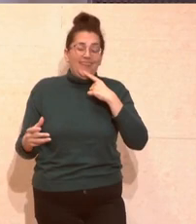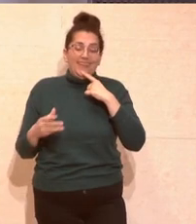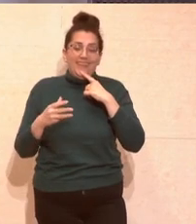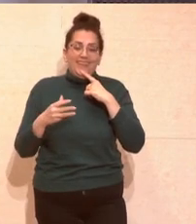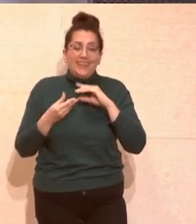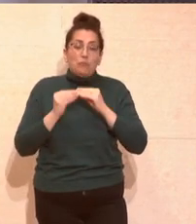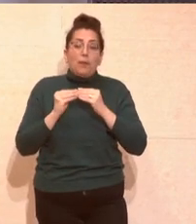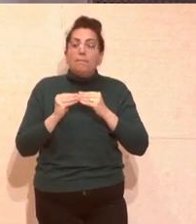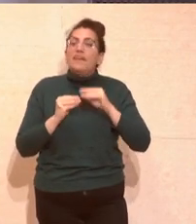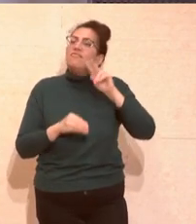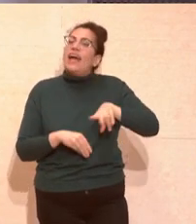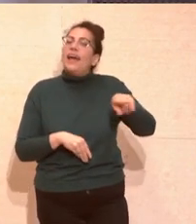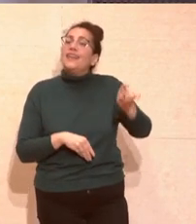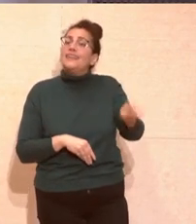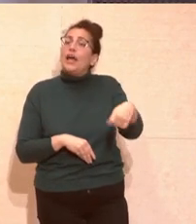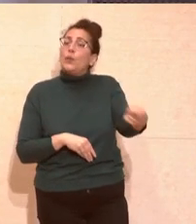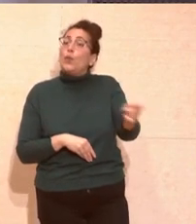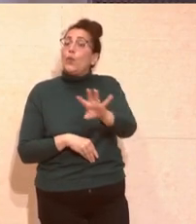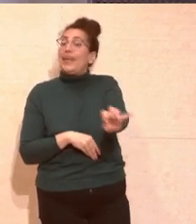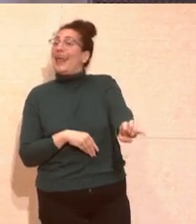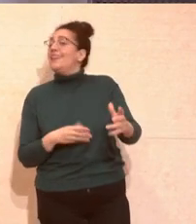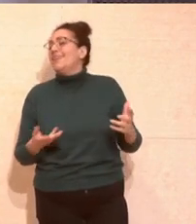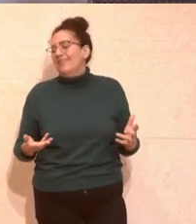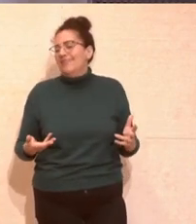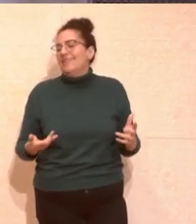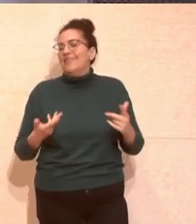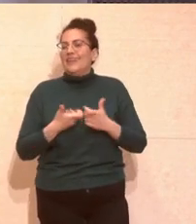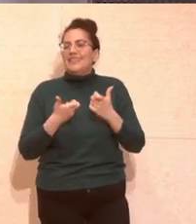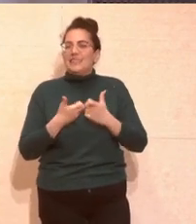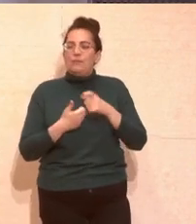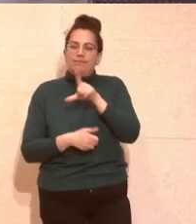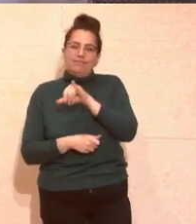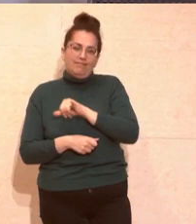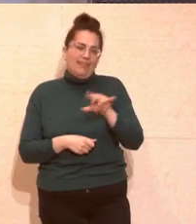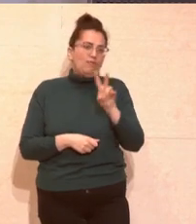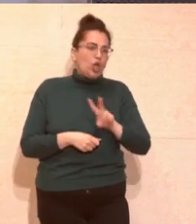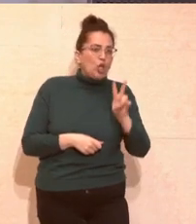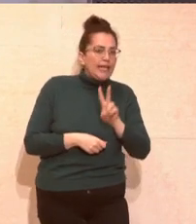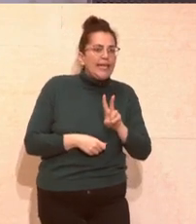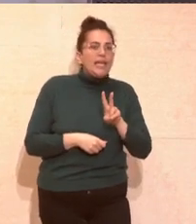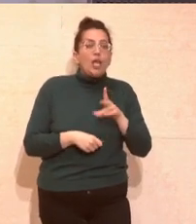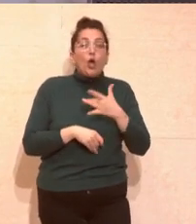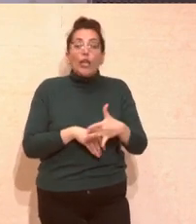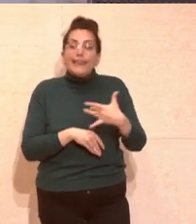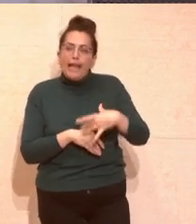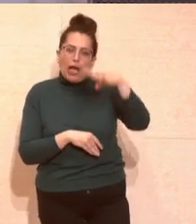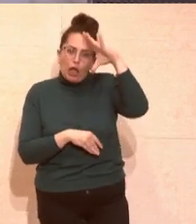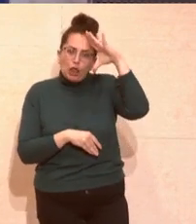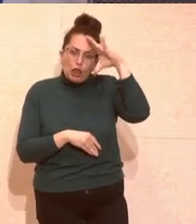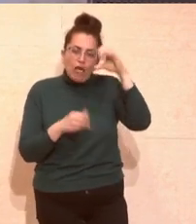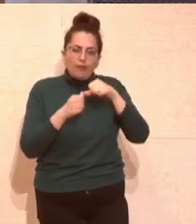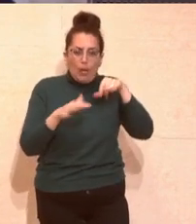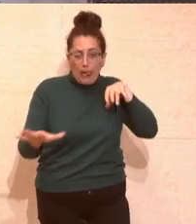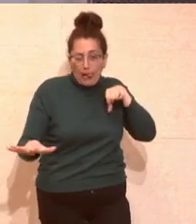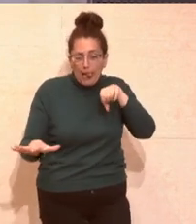C'est ce qu'ils font naturellement le week-end. C'est-à-dire que le décalage, la grasse mat du week-end va faire qu'ils vont avoir